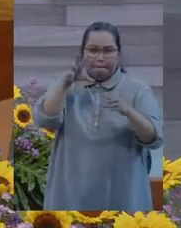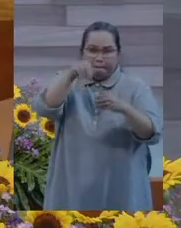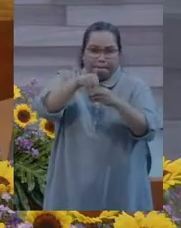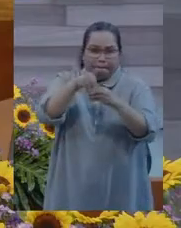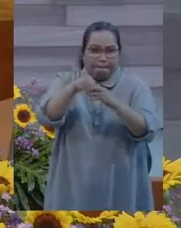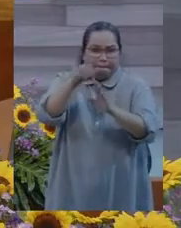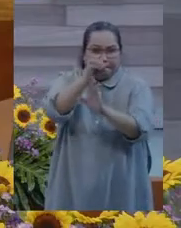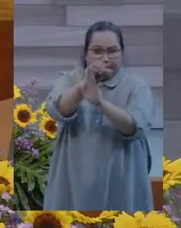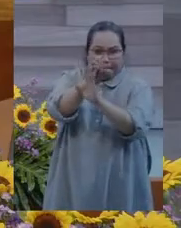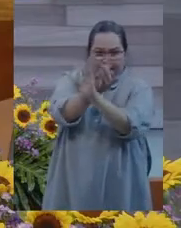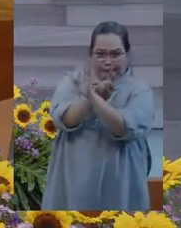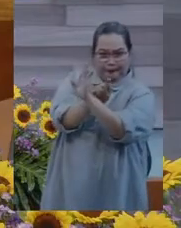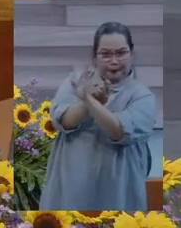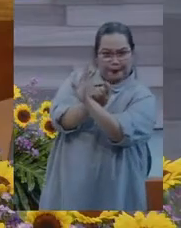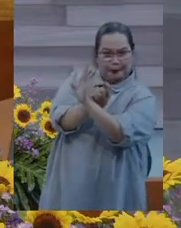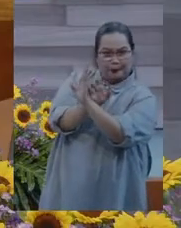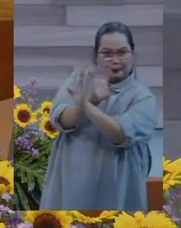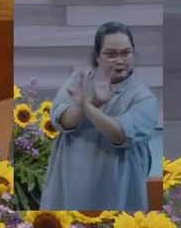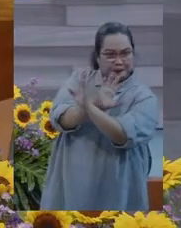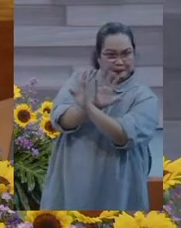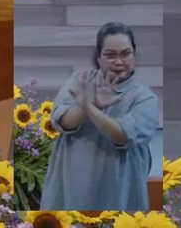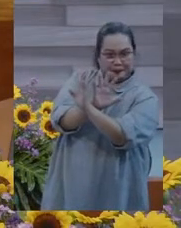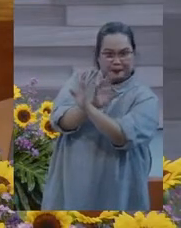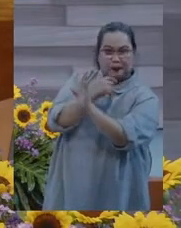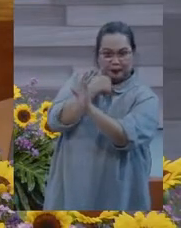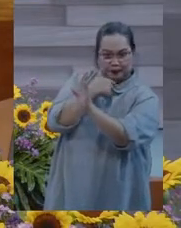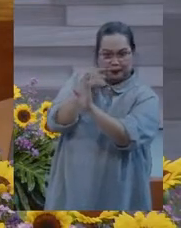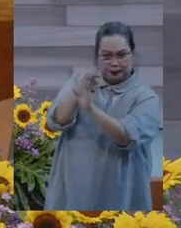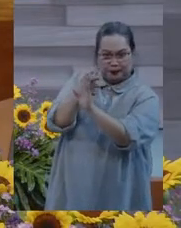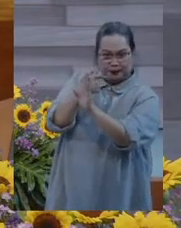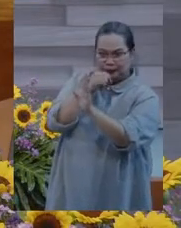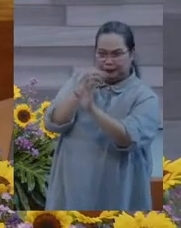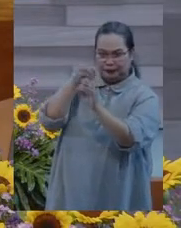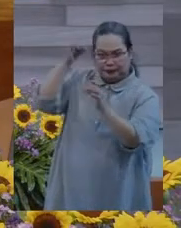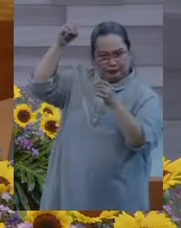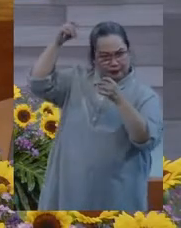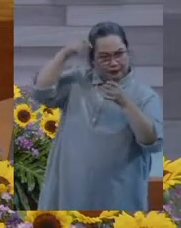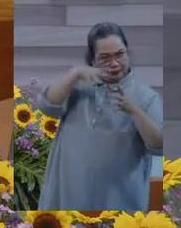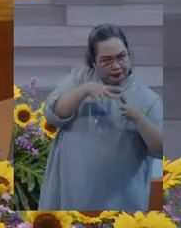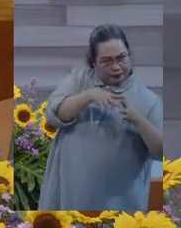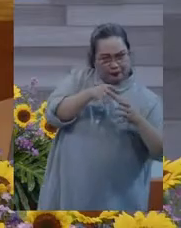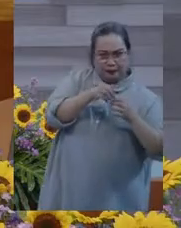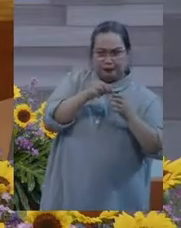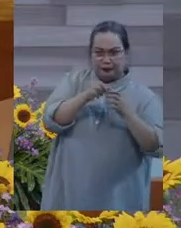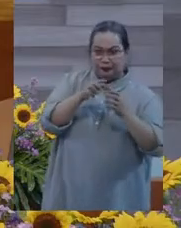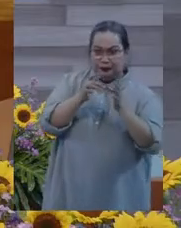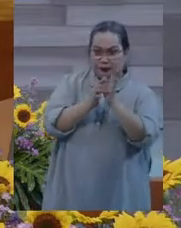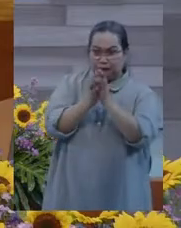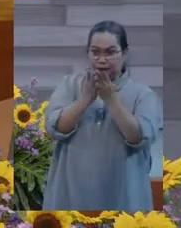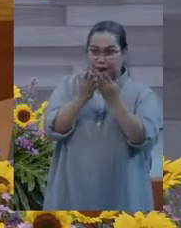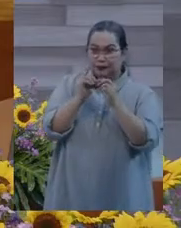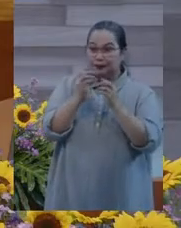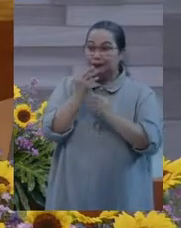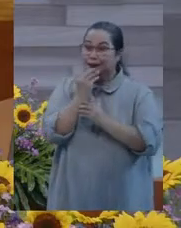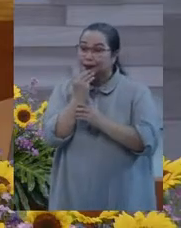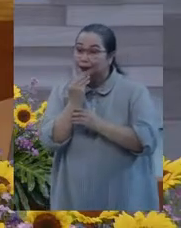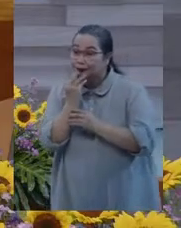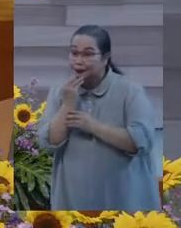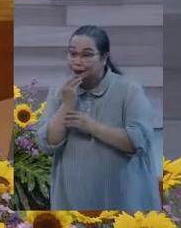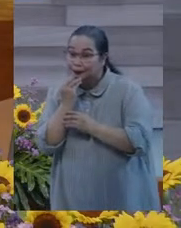Old Testament, no? So hindi po siya inspired scripture. Pero it's a Jewish